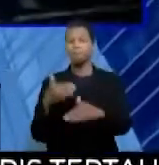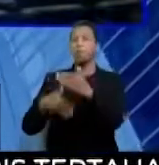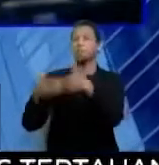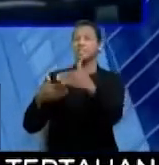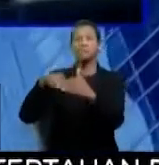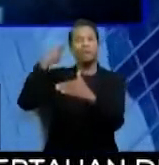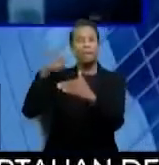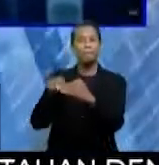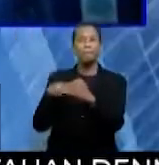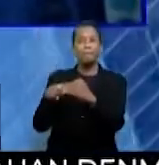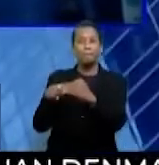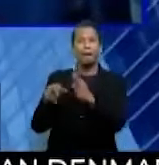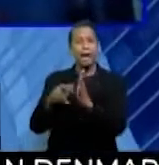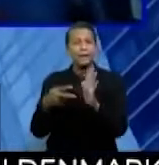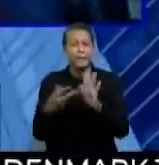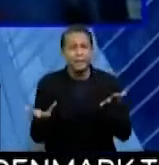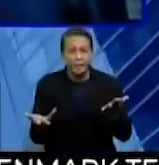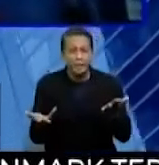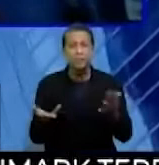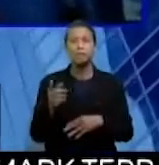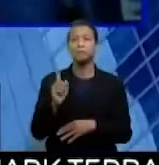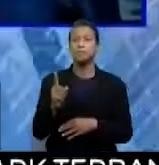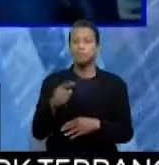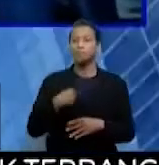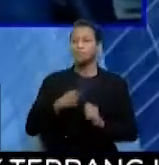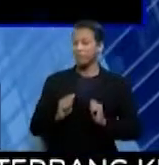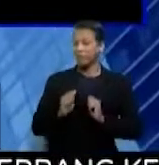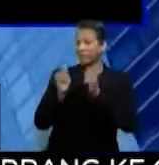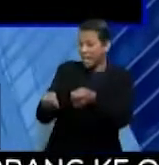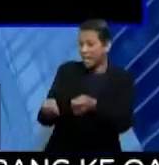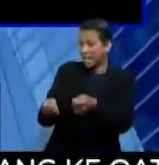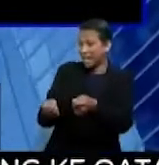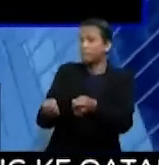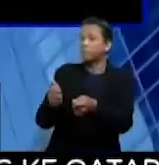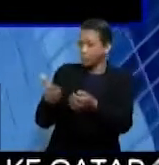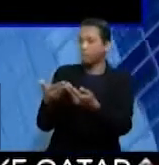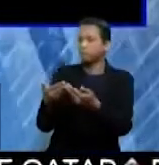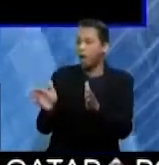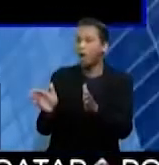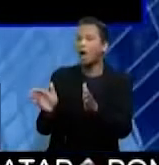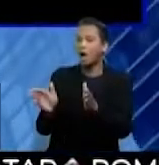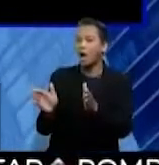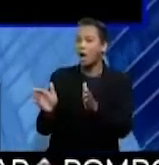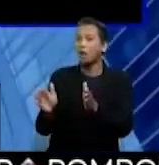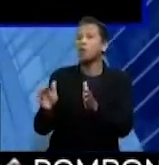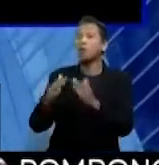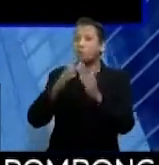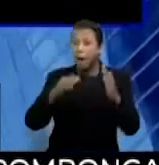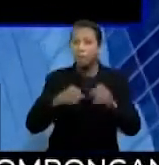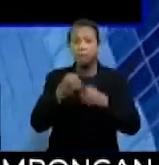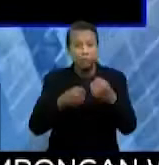dibuka pendaftarannya sampai 15 Oktober, dan di mana skema ini kita membantu rumah produksi dan komunitas perfilman dengan memberikan dana